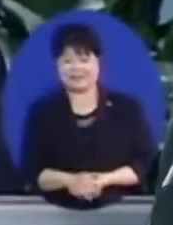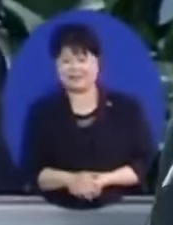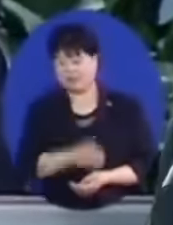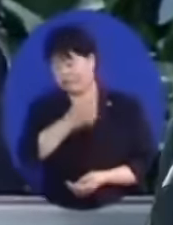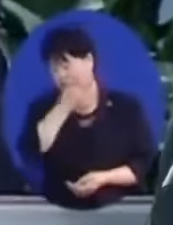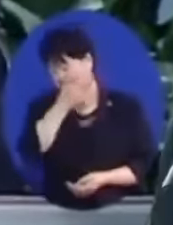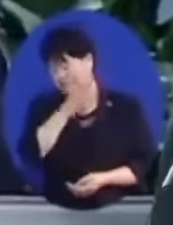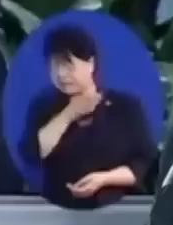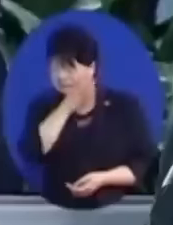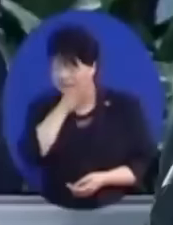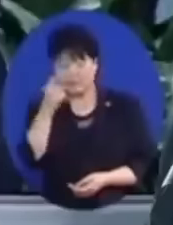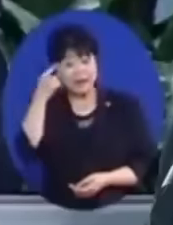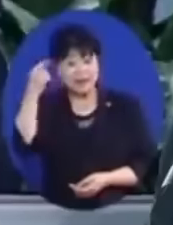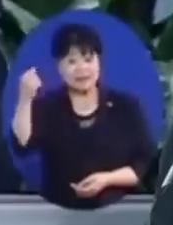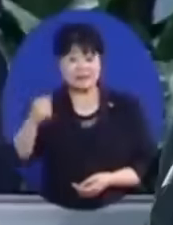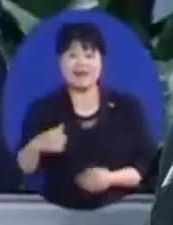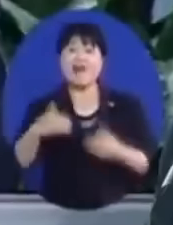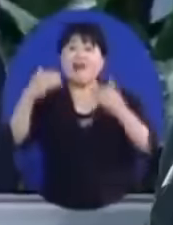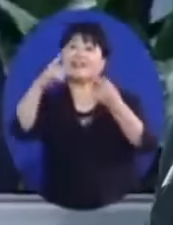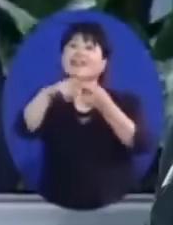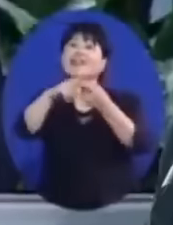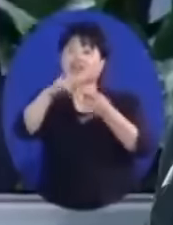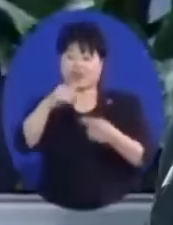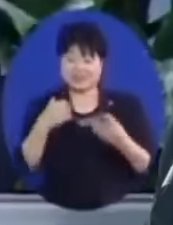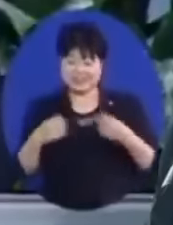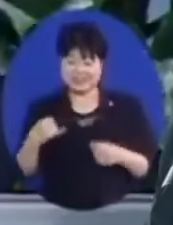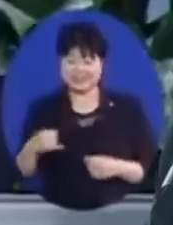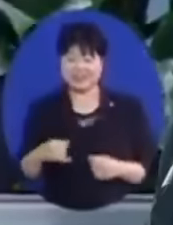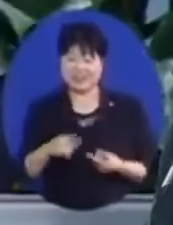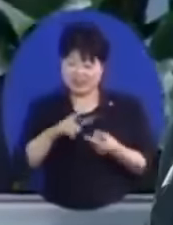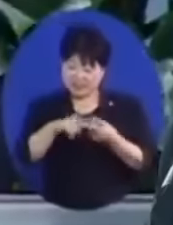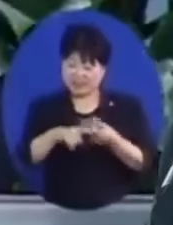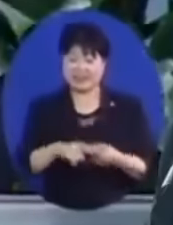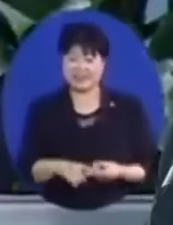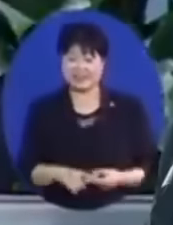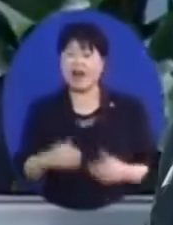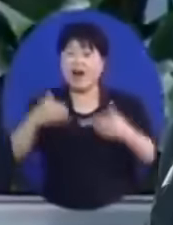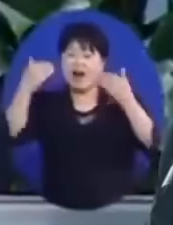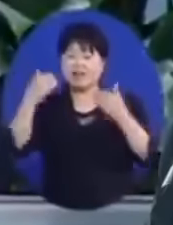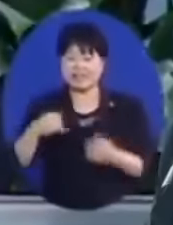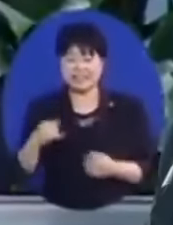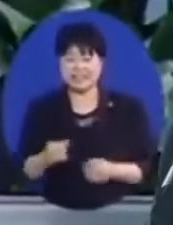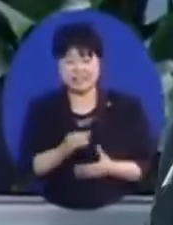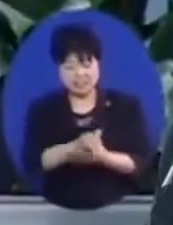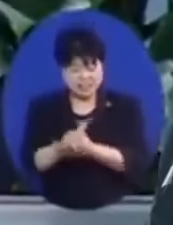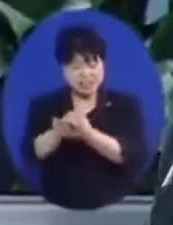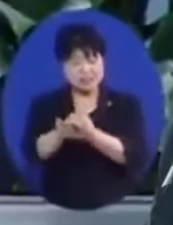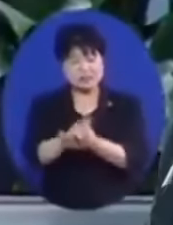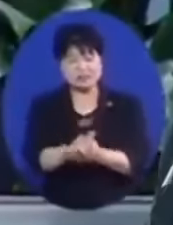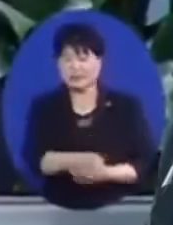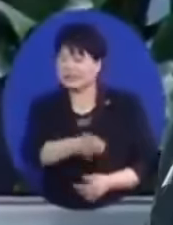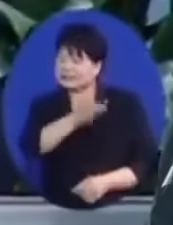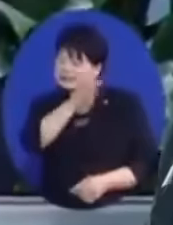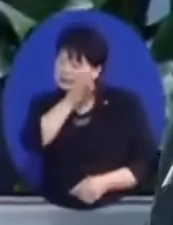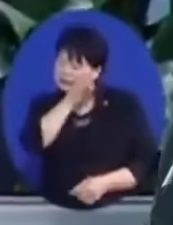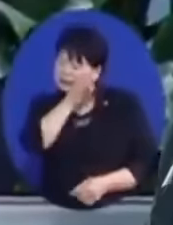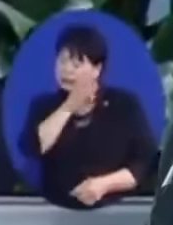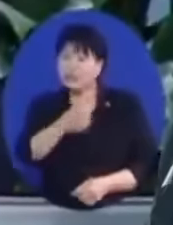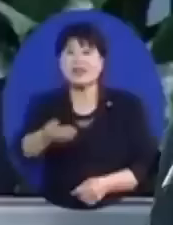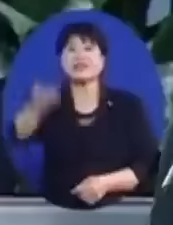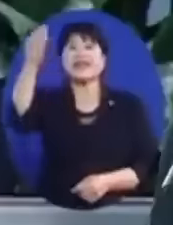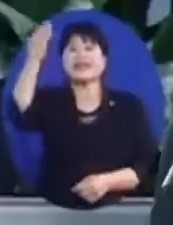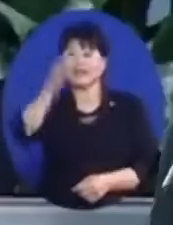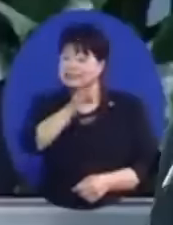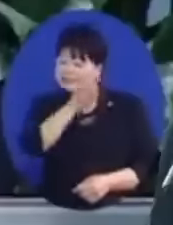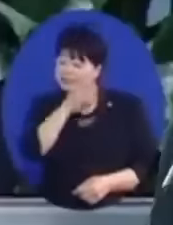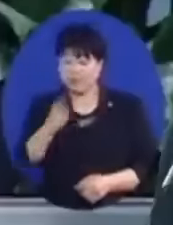부끄럽다고 생각하는 것입니다. 어른은 어른답게 있어야 되고 애들은 애들답게 있을 때 어른과 애들이 친구처럼 다정하게 지낼 수